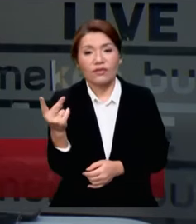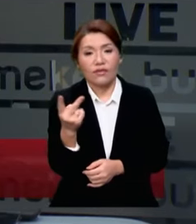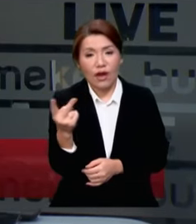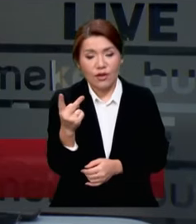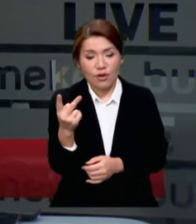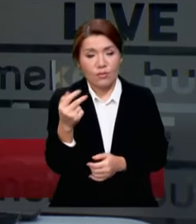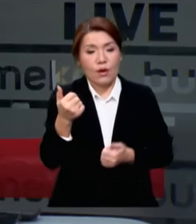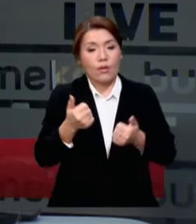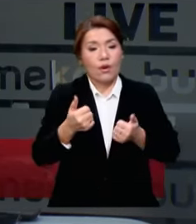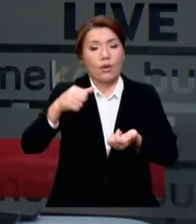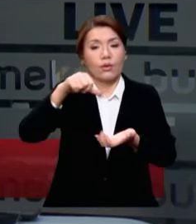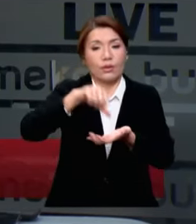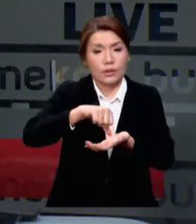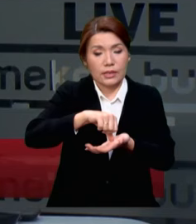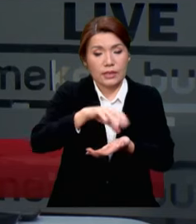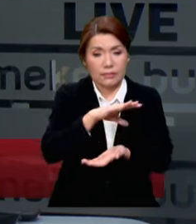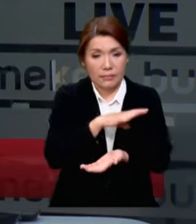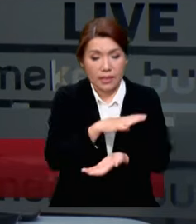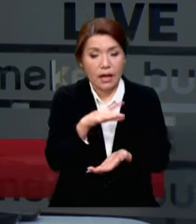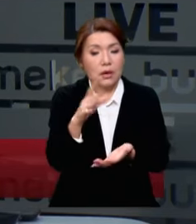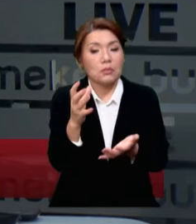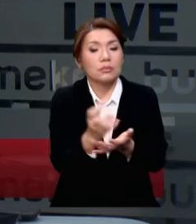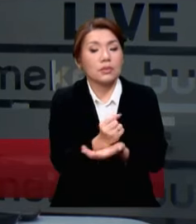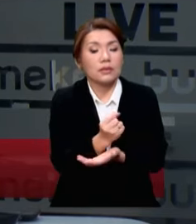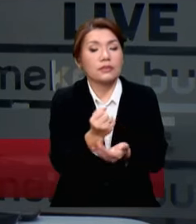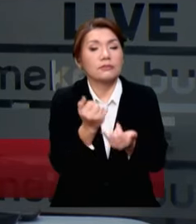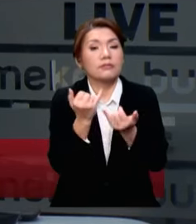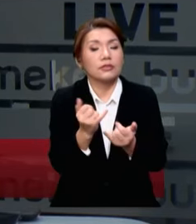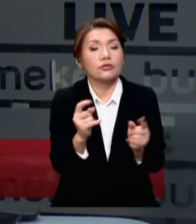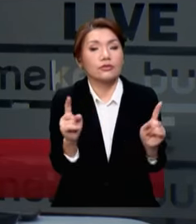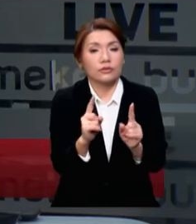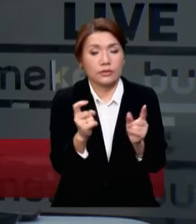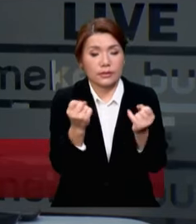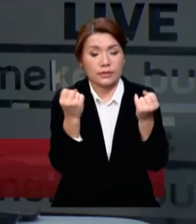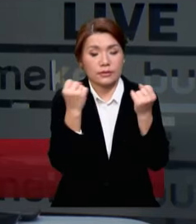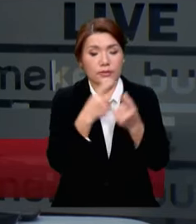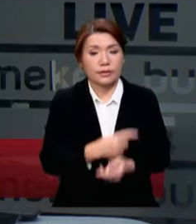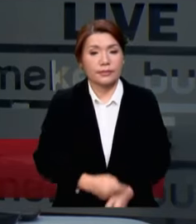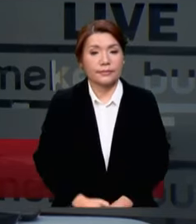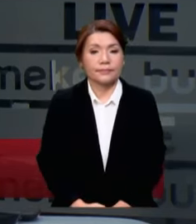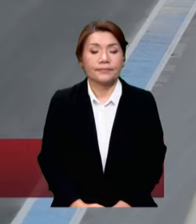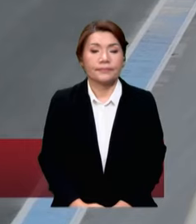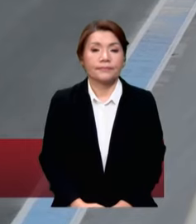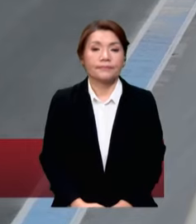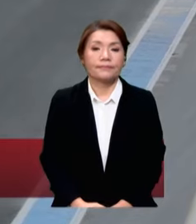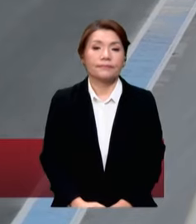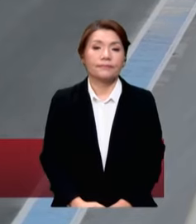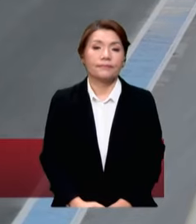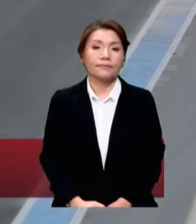проходило состязание и что дало оно участникам, материал наших корреспондентов.